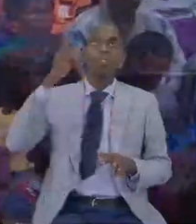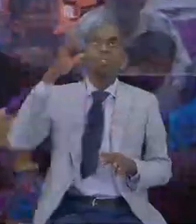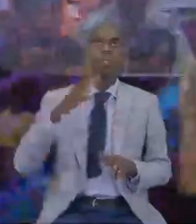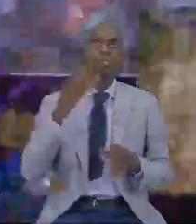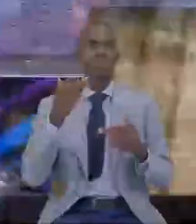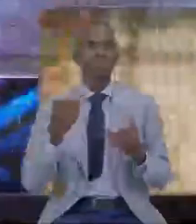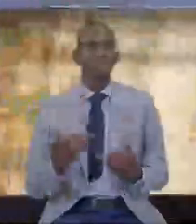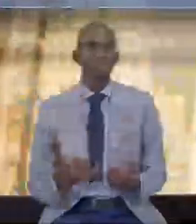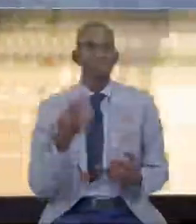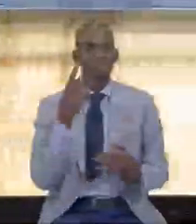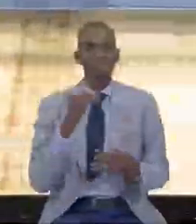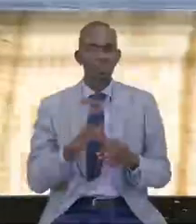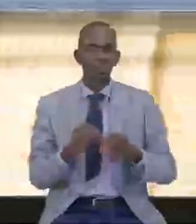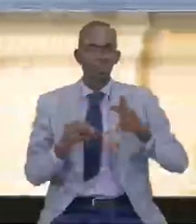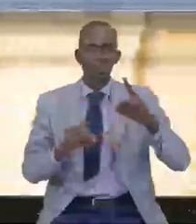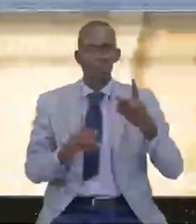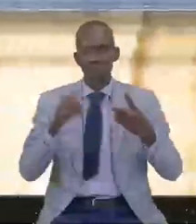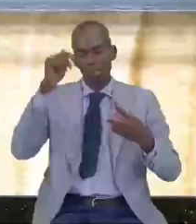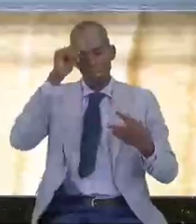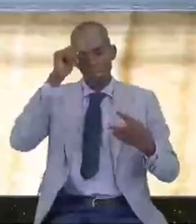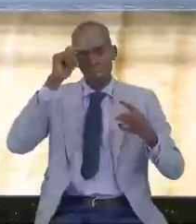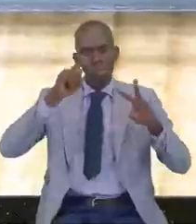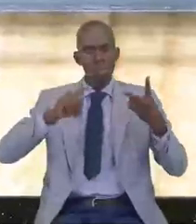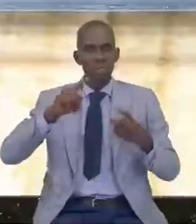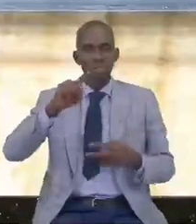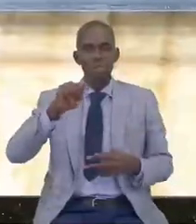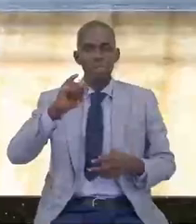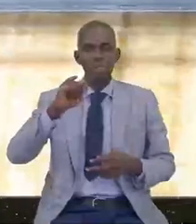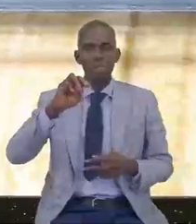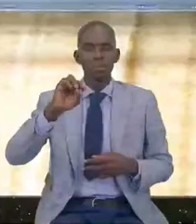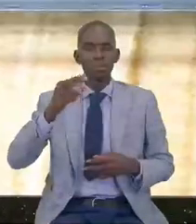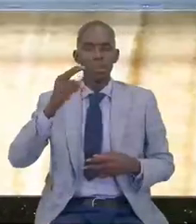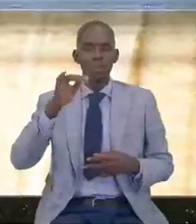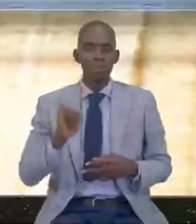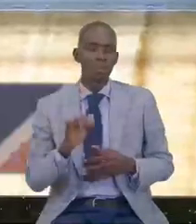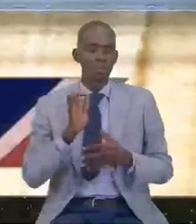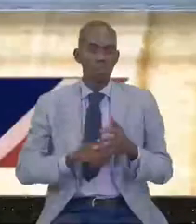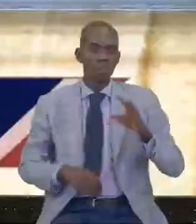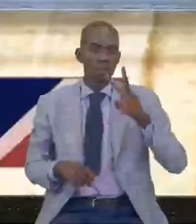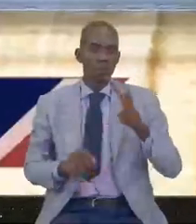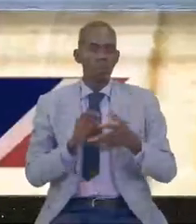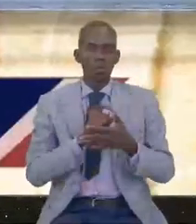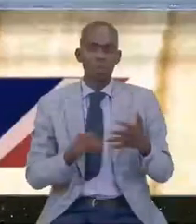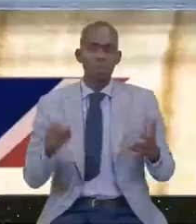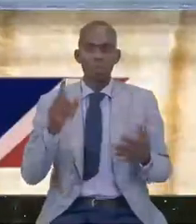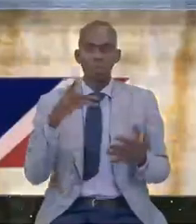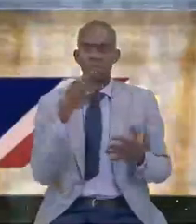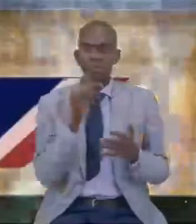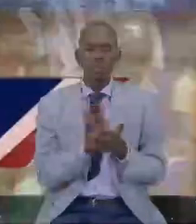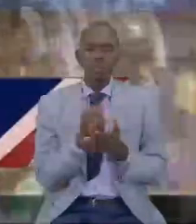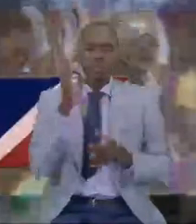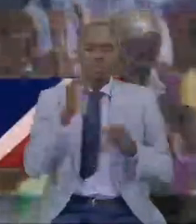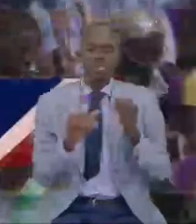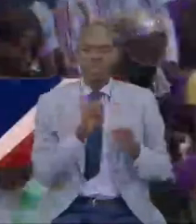2 Timothée, chapitre 2, verset 21. 2 Timothée 2, 21. Si, on a